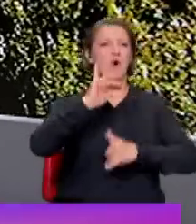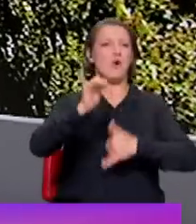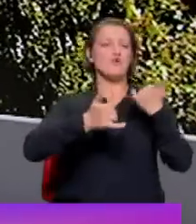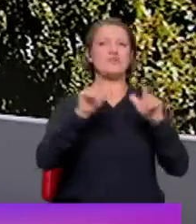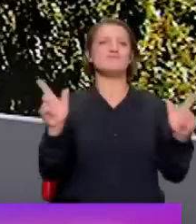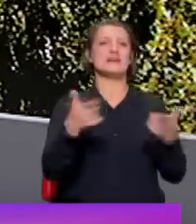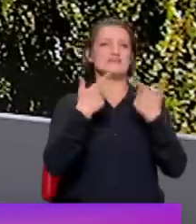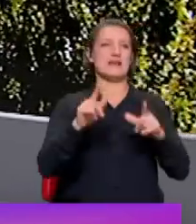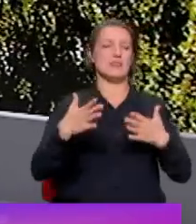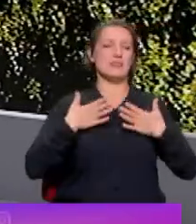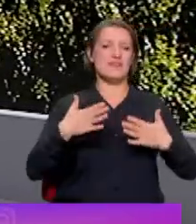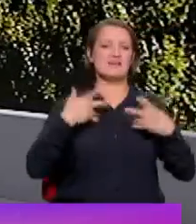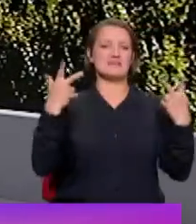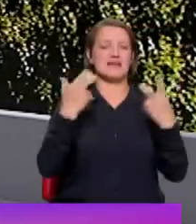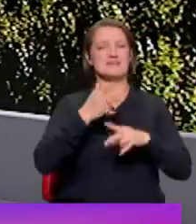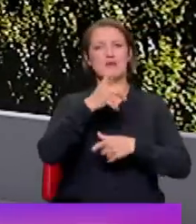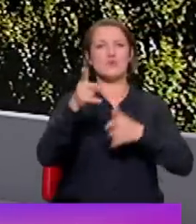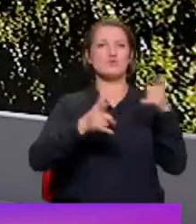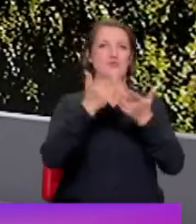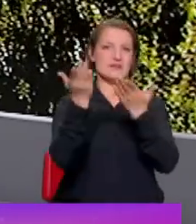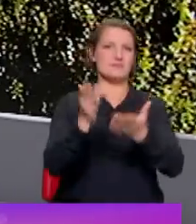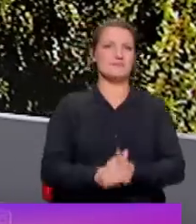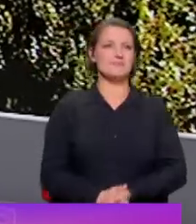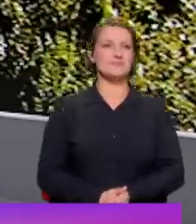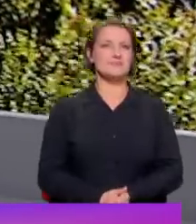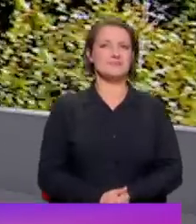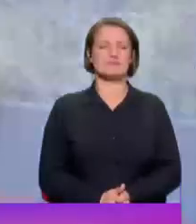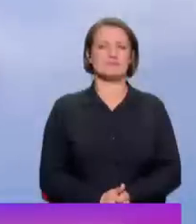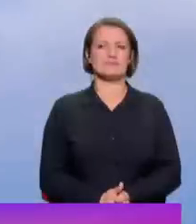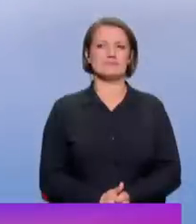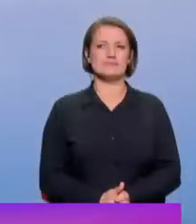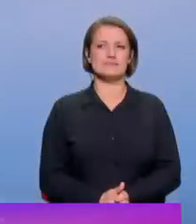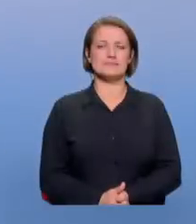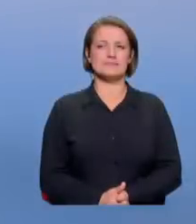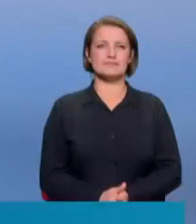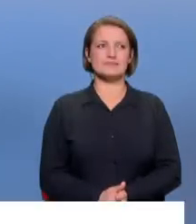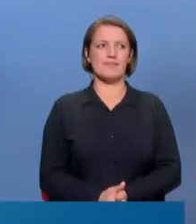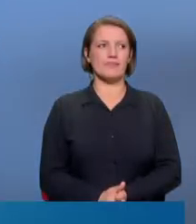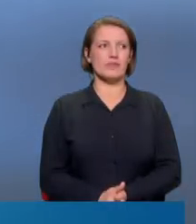festivalinin nefes kesen görüntüleri karşınıza çıkacak